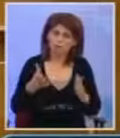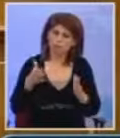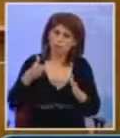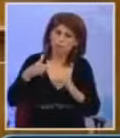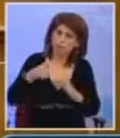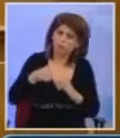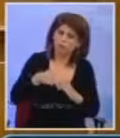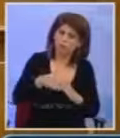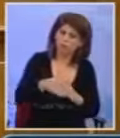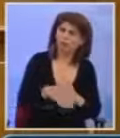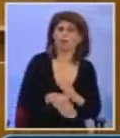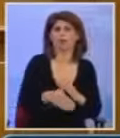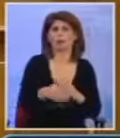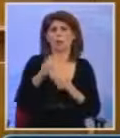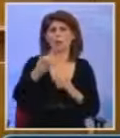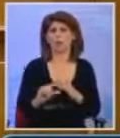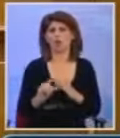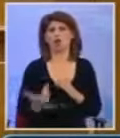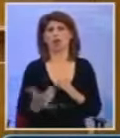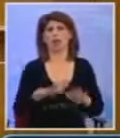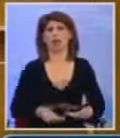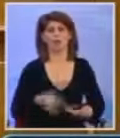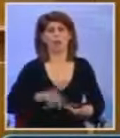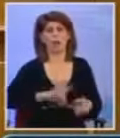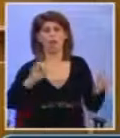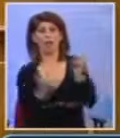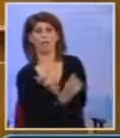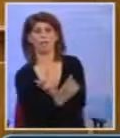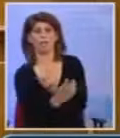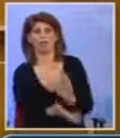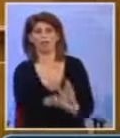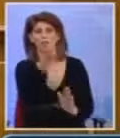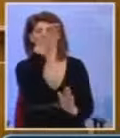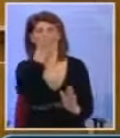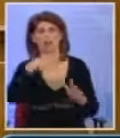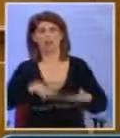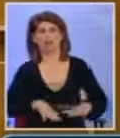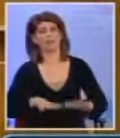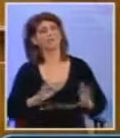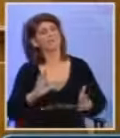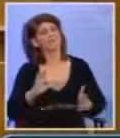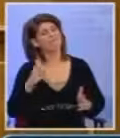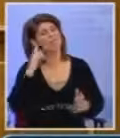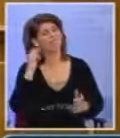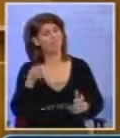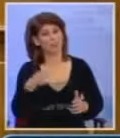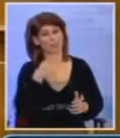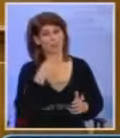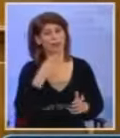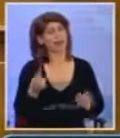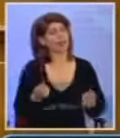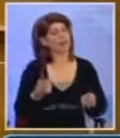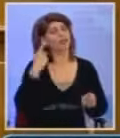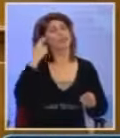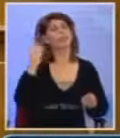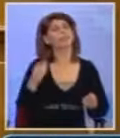ροπή, υπήρχε η τάση. Και σήμερα είναι ακριβώς η αντίθετη. Επομένως, προφανώς δεν καταλάβατε εκείνα που σας είπα, κάνατε ότι δεν